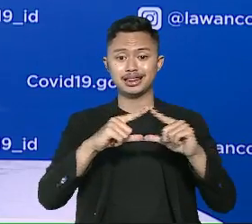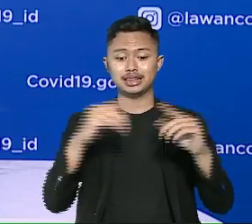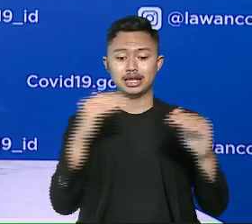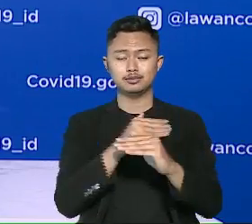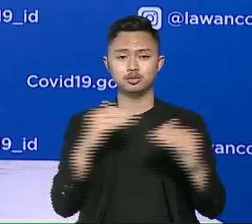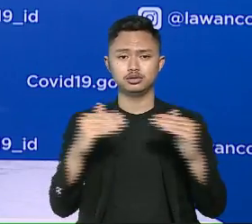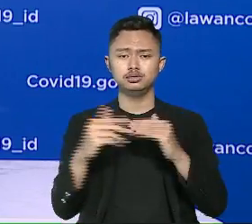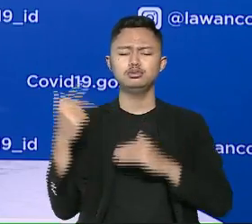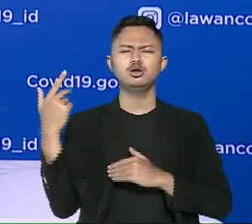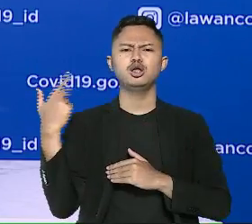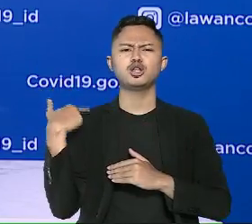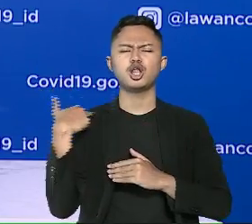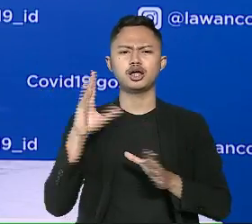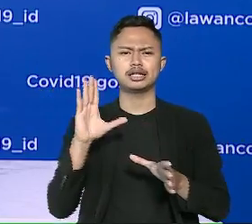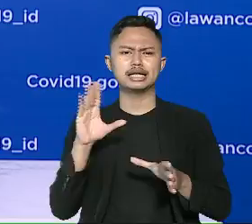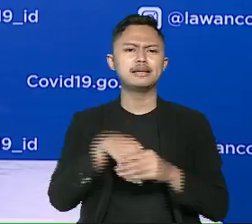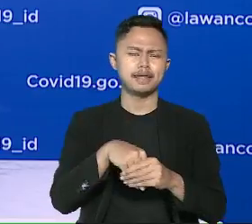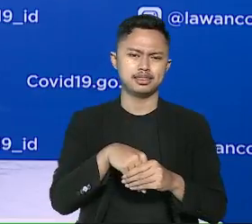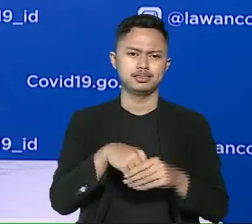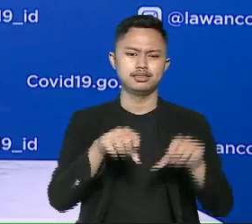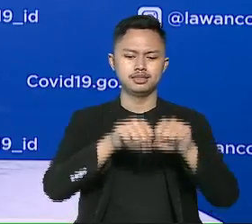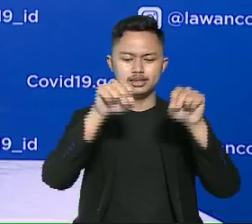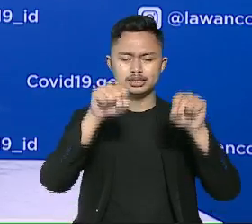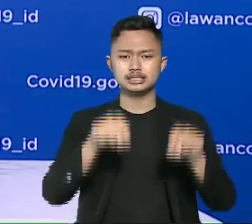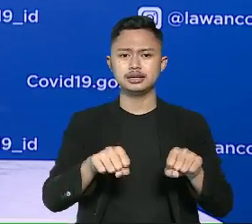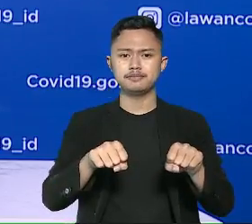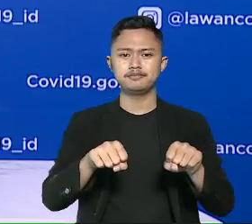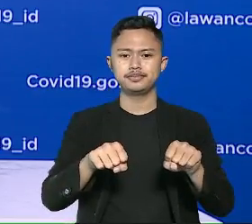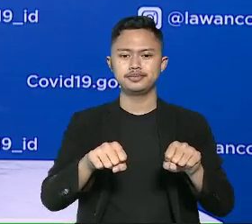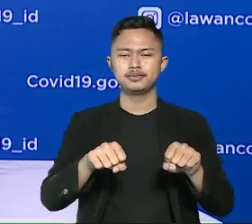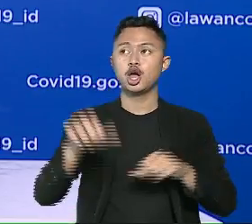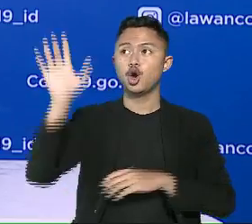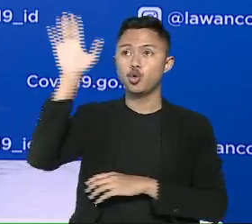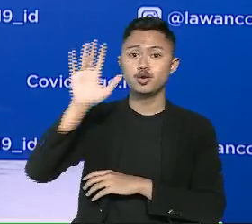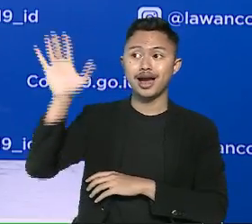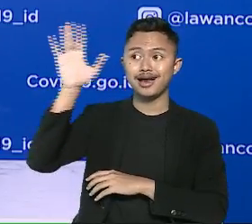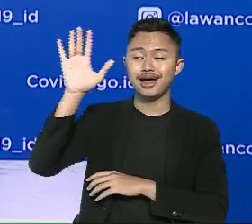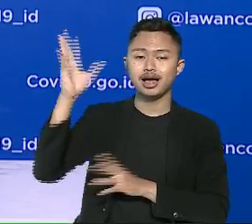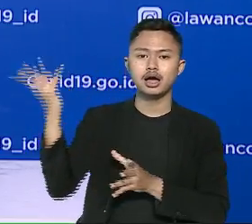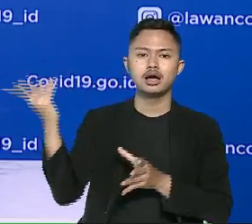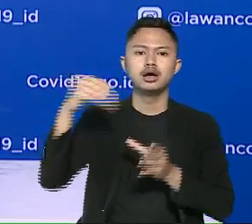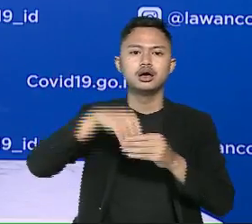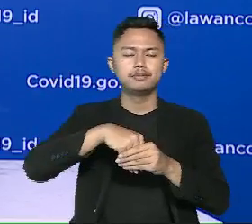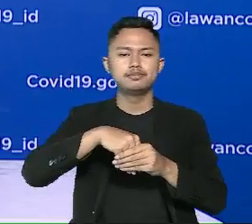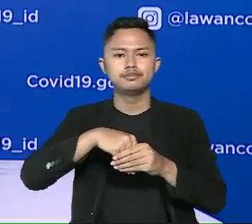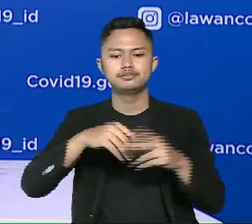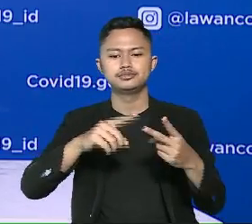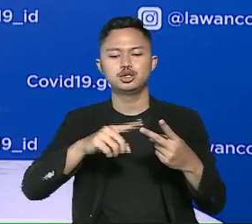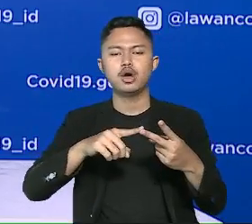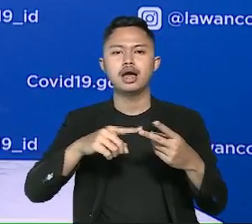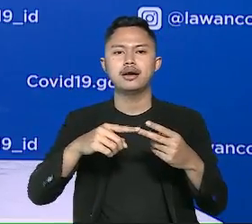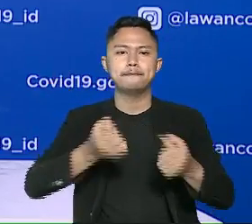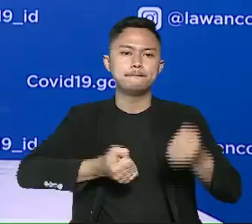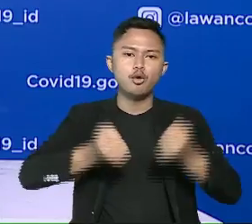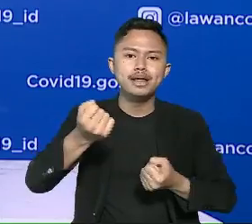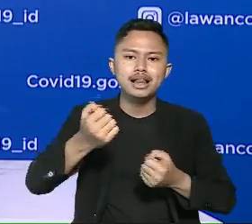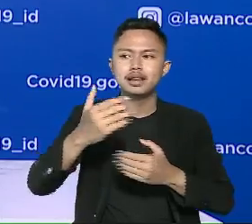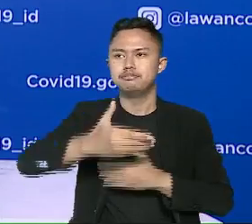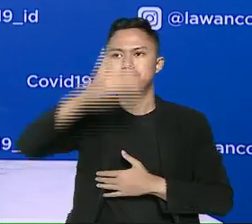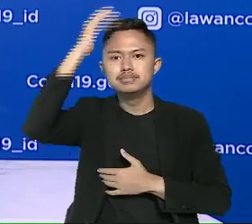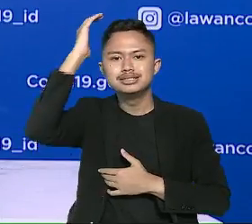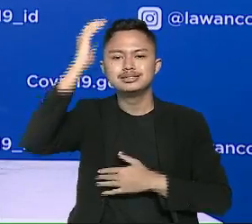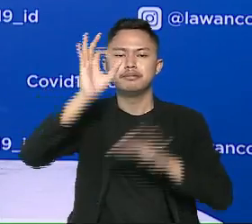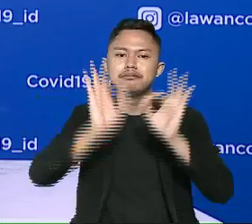transportasi juga berperan menjamin sistem ventilasi berjalan dengan baik dan melakukan pembersihan armada dan